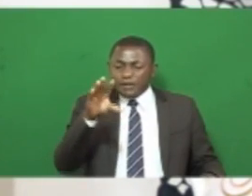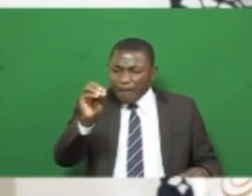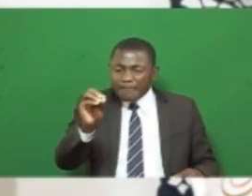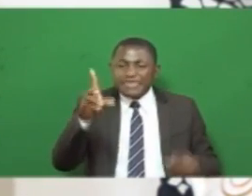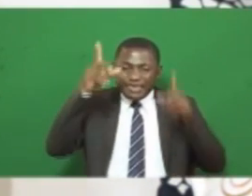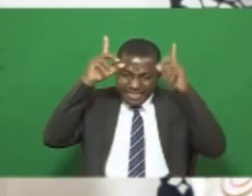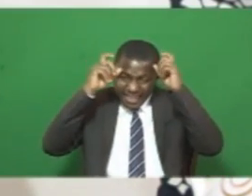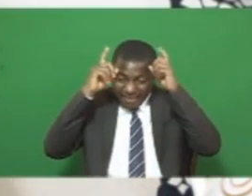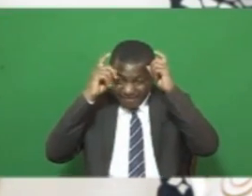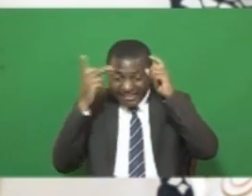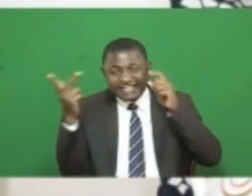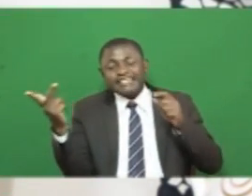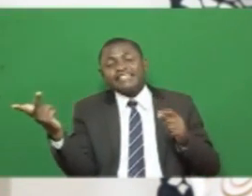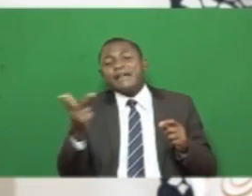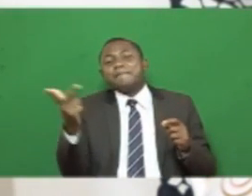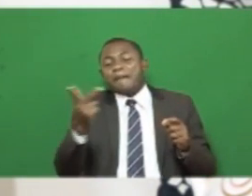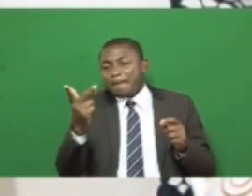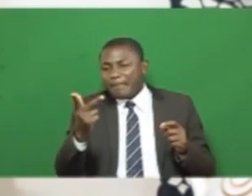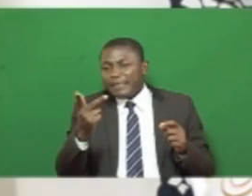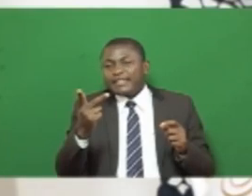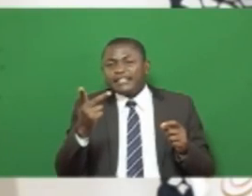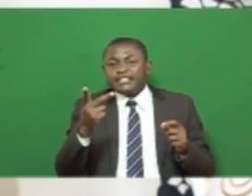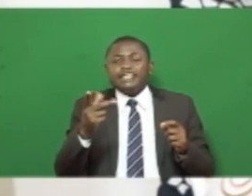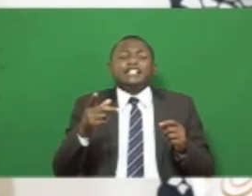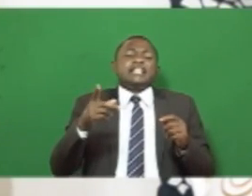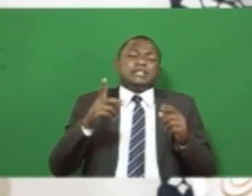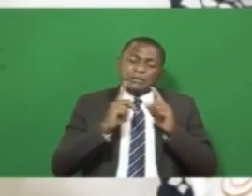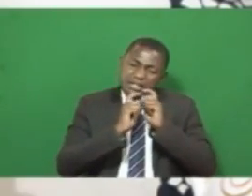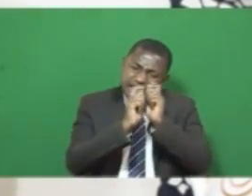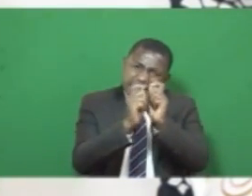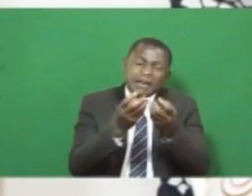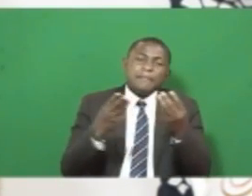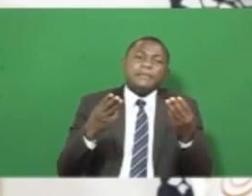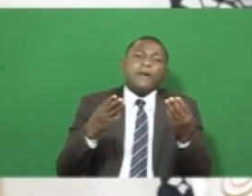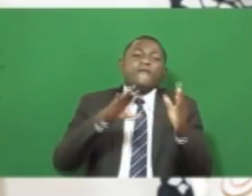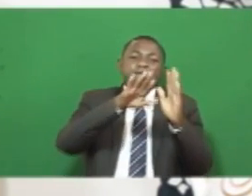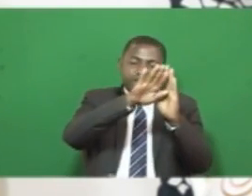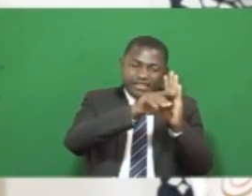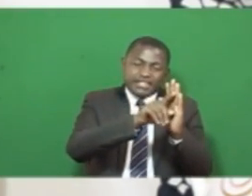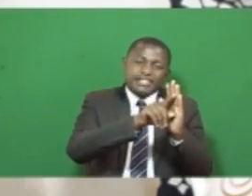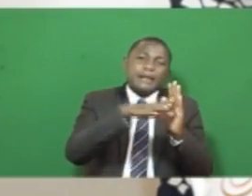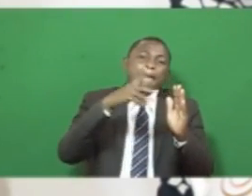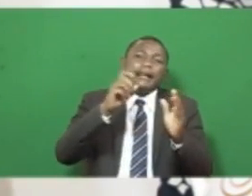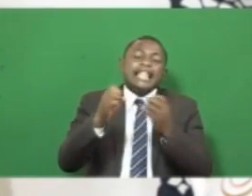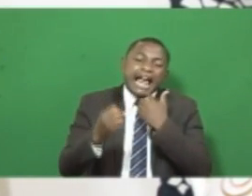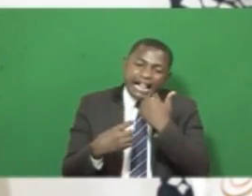Satani pakukota kwaanoita mavhesi hakusikudzidzisa vanhu kuti vafarire kunamata ayo. Okay.